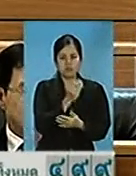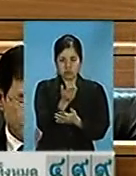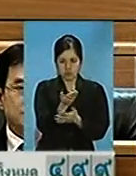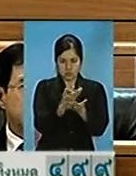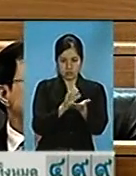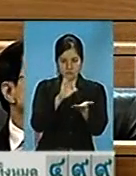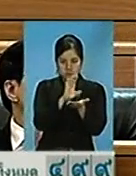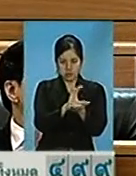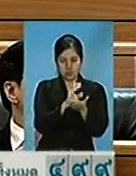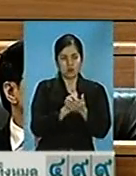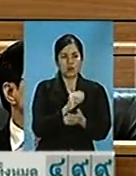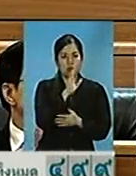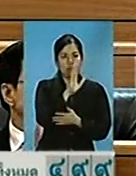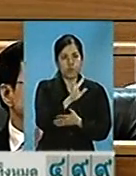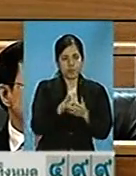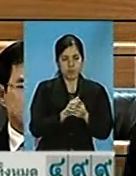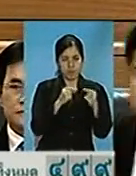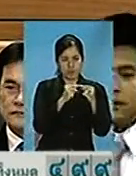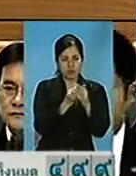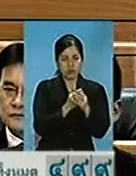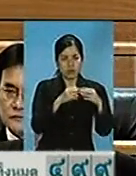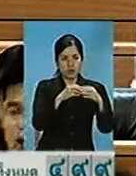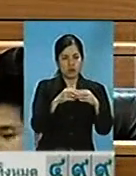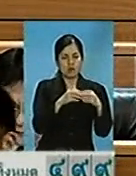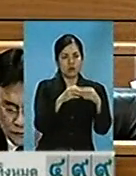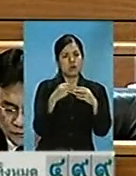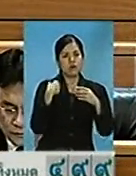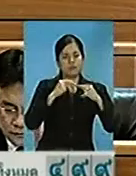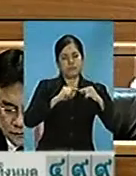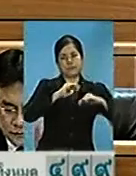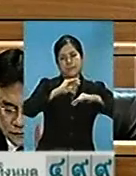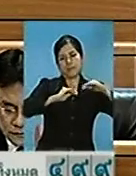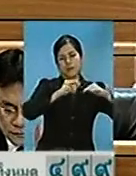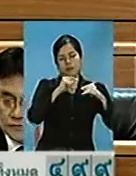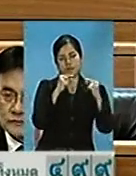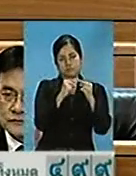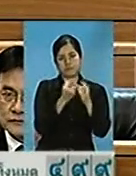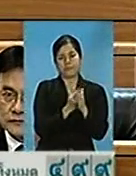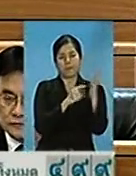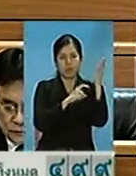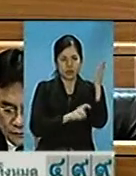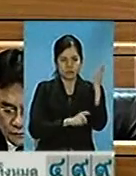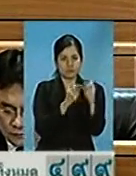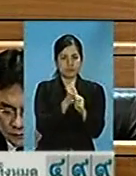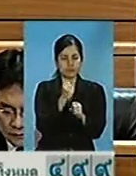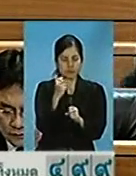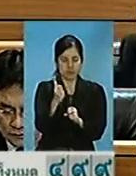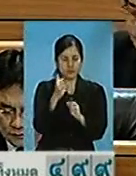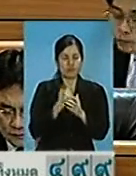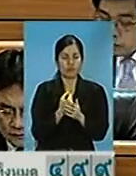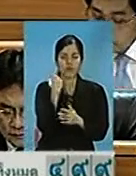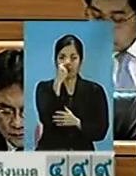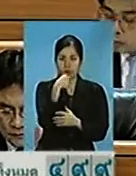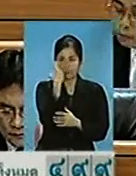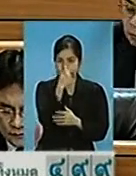กองทุนพัฒนายางพาราได้นะครับขออนุญาต ผู้ทำธุรกิจที่เกี่ยวข้องกับยางพาราคือใครบ้